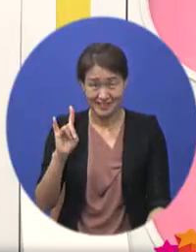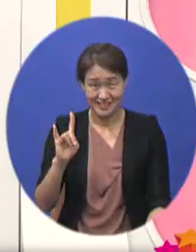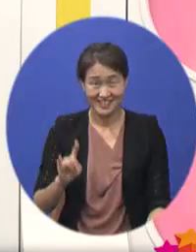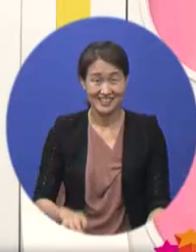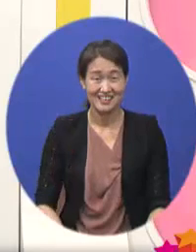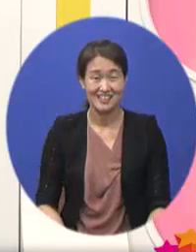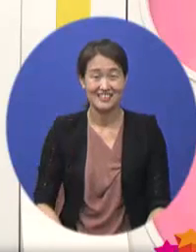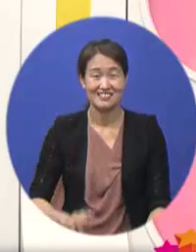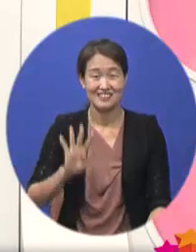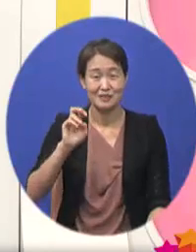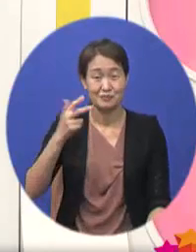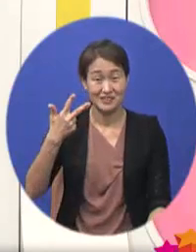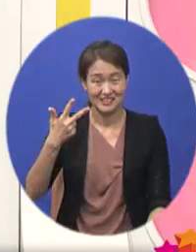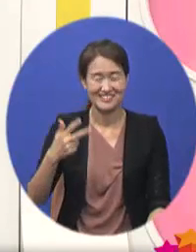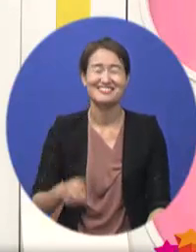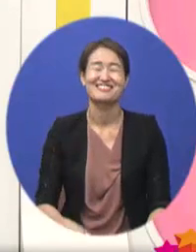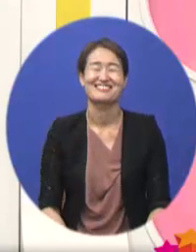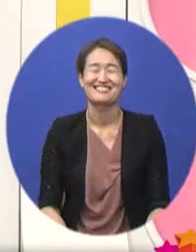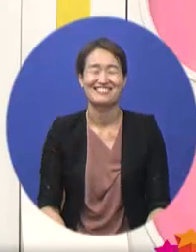4학년 7반 정도.